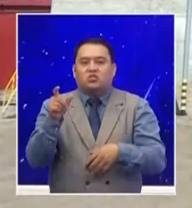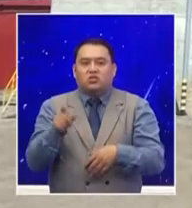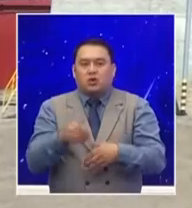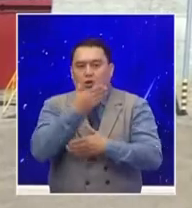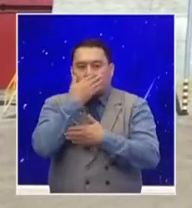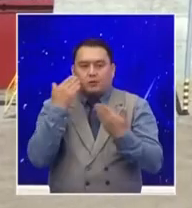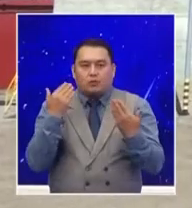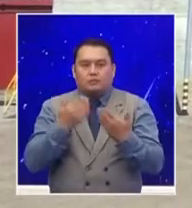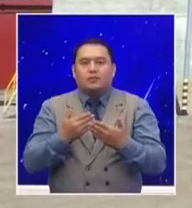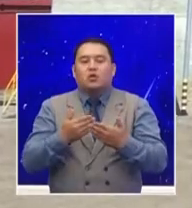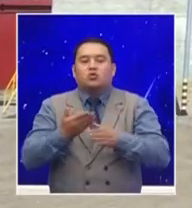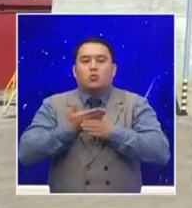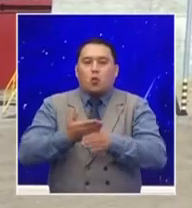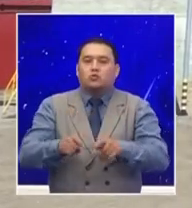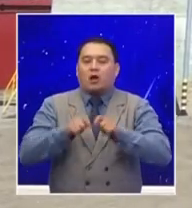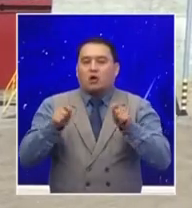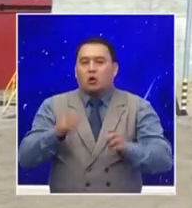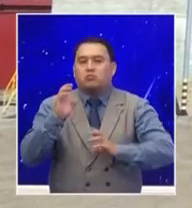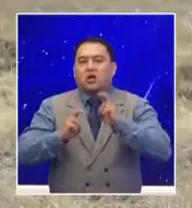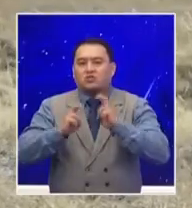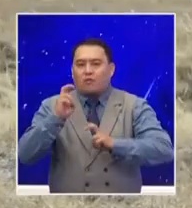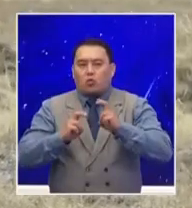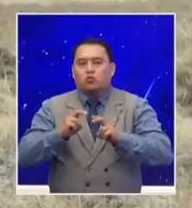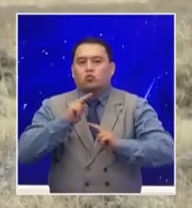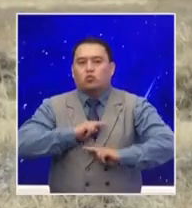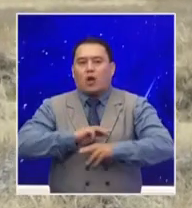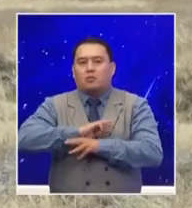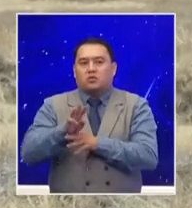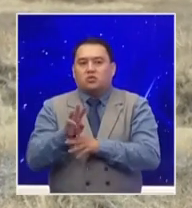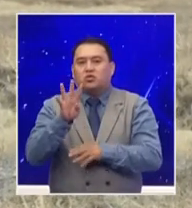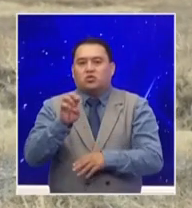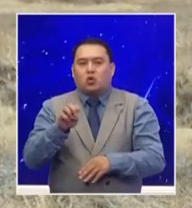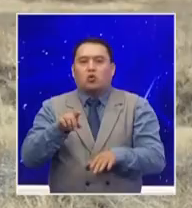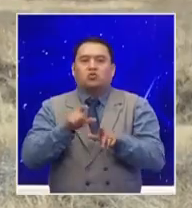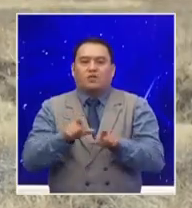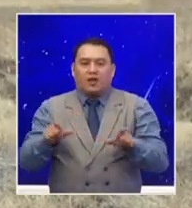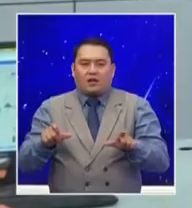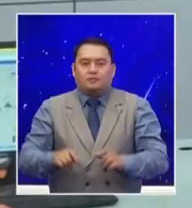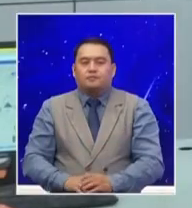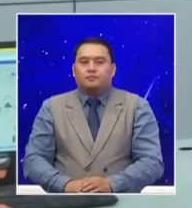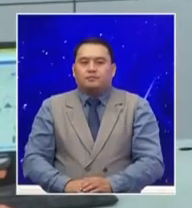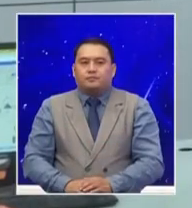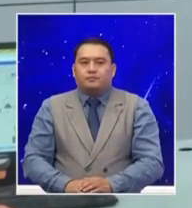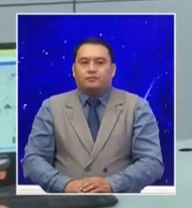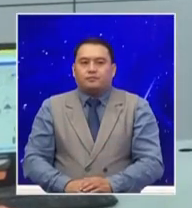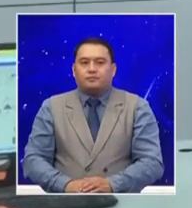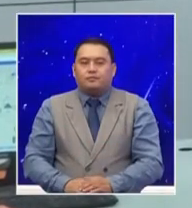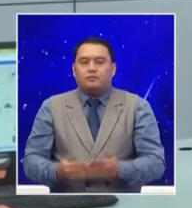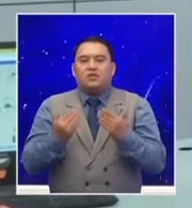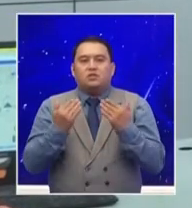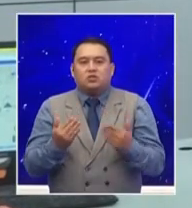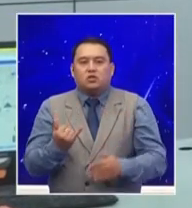фактор отсутствует. Благодаря открытию производства здесь будет трудоустроено около 400 местных жителей. На данный момент